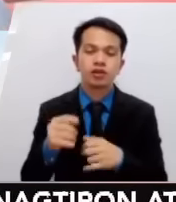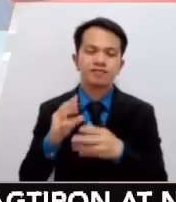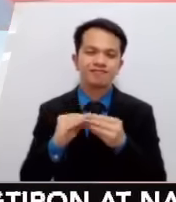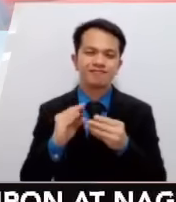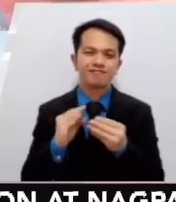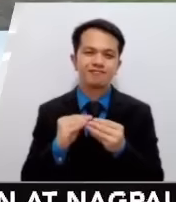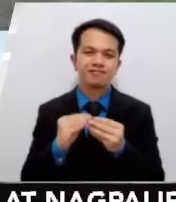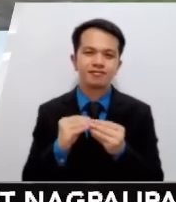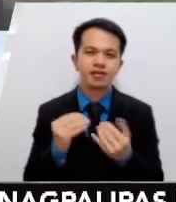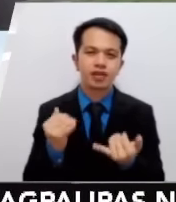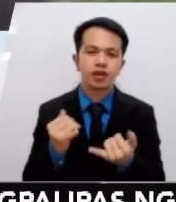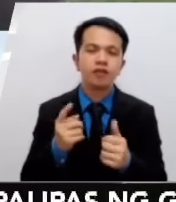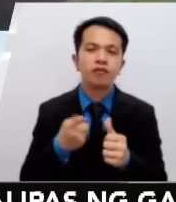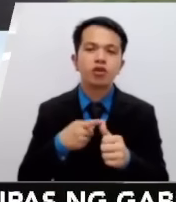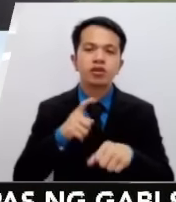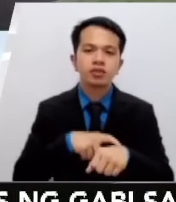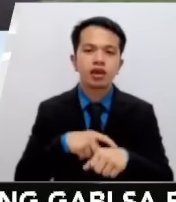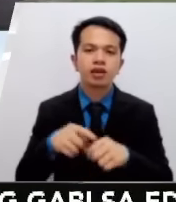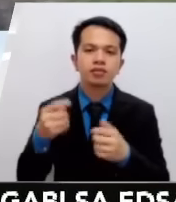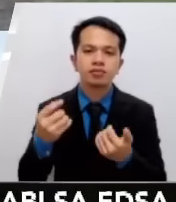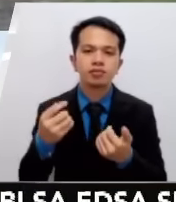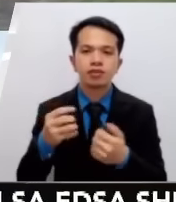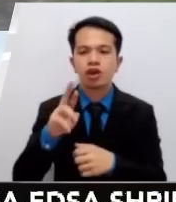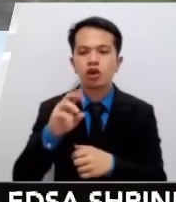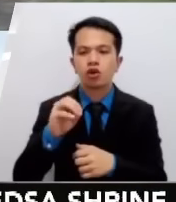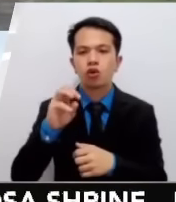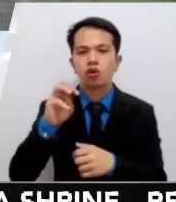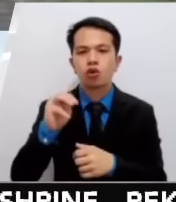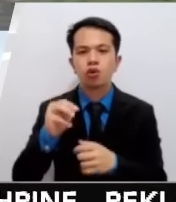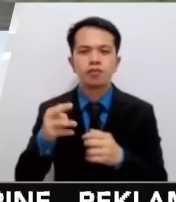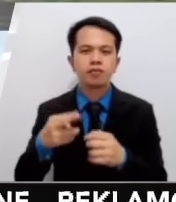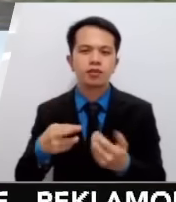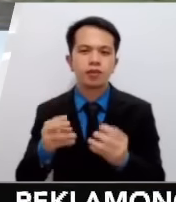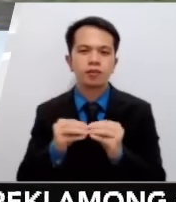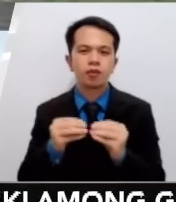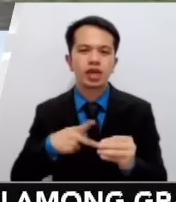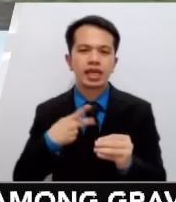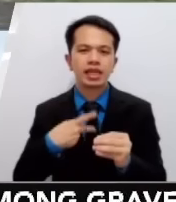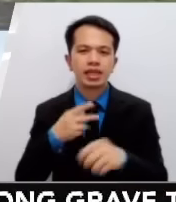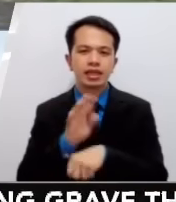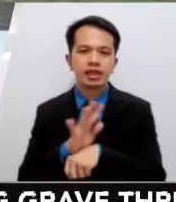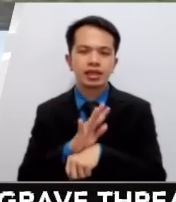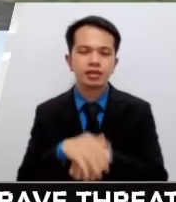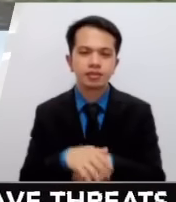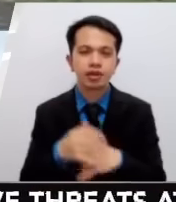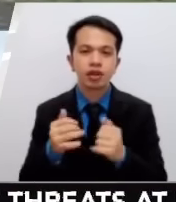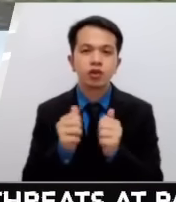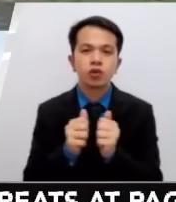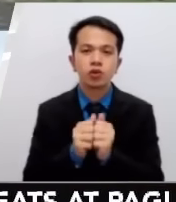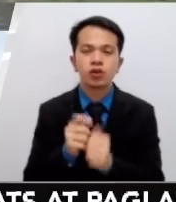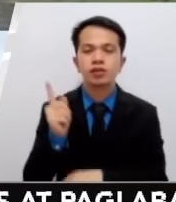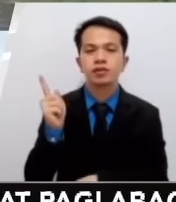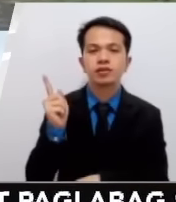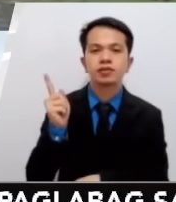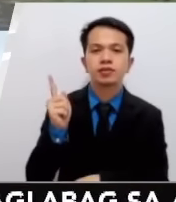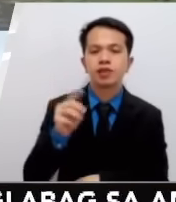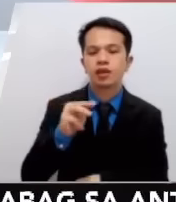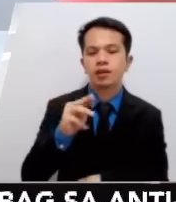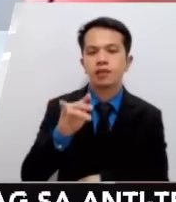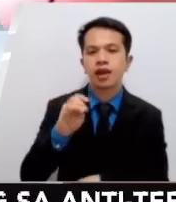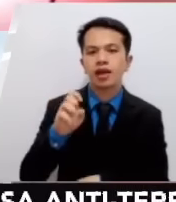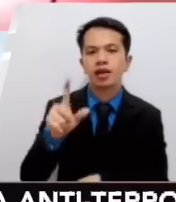first time niya raw gagawa ng rom-com project. Makakapartner niya raw sa project si Shining Inheritance star Michael Sager